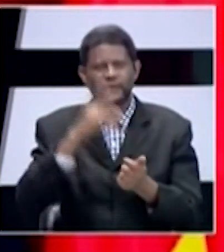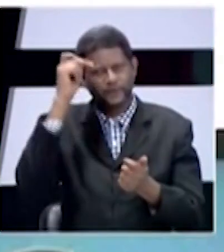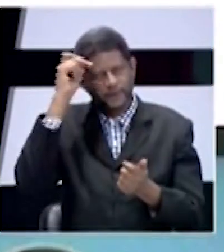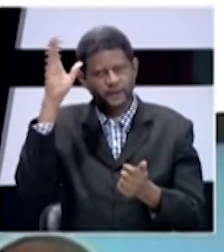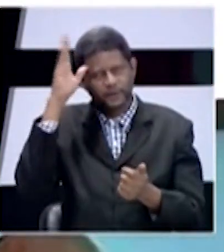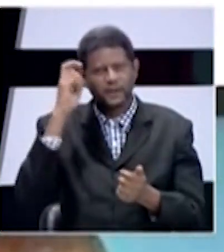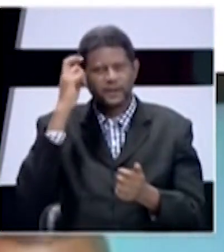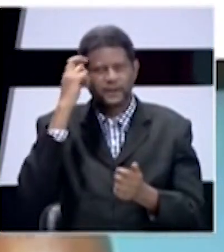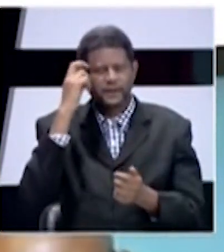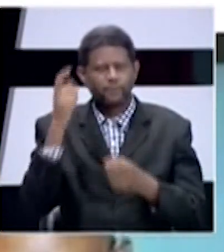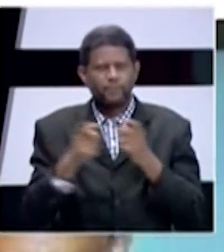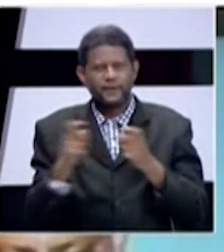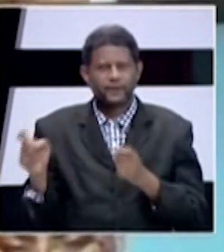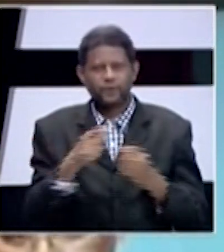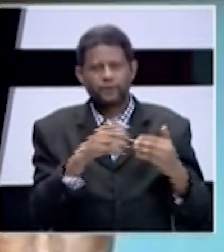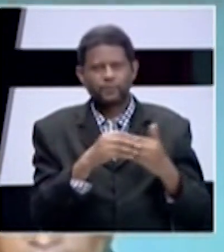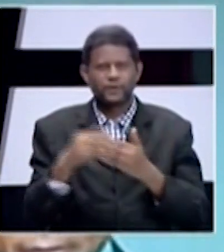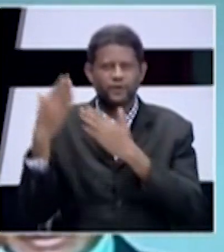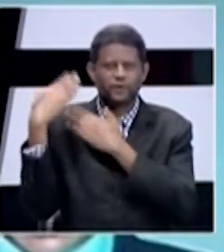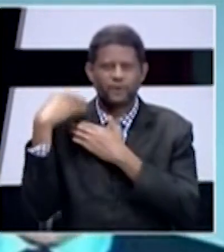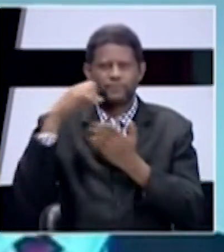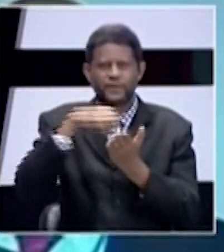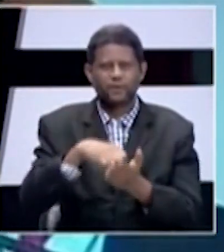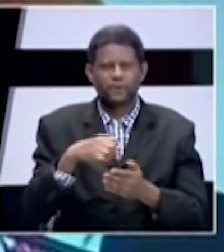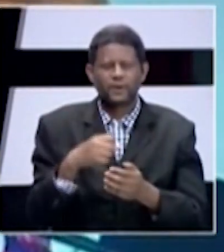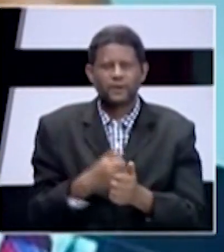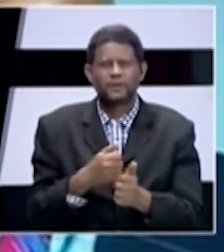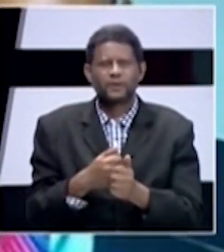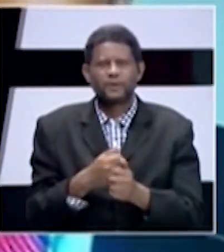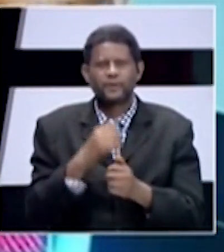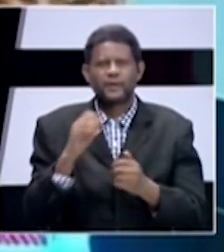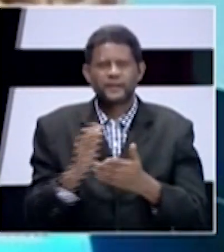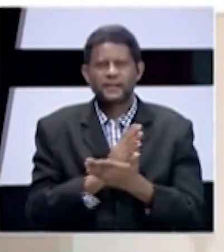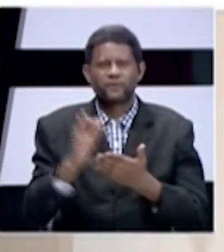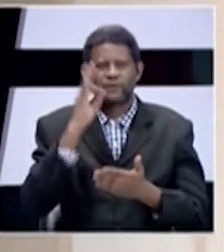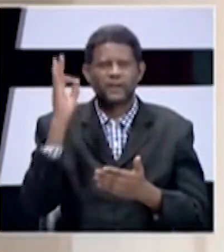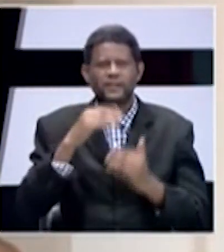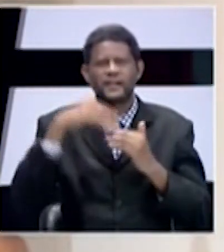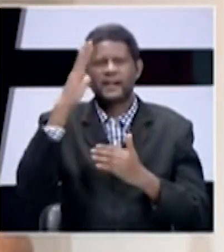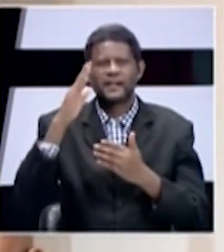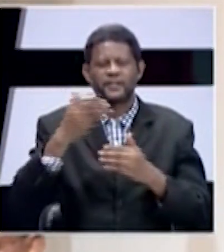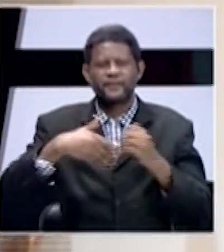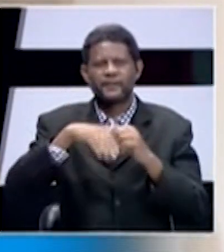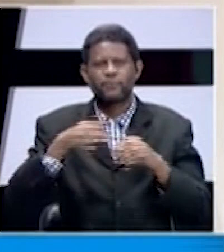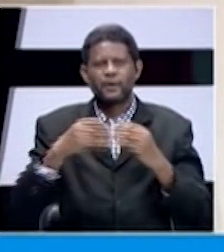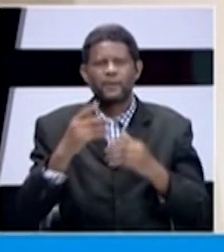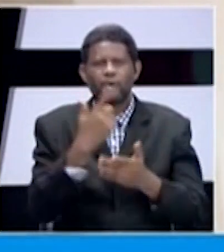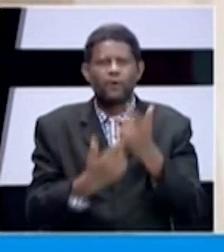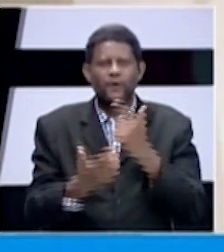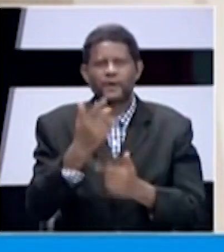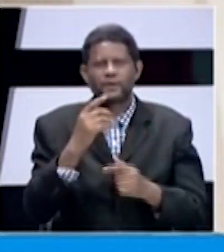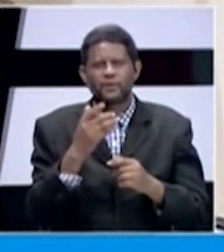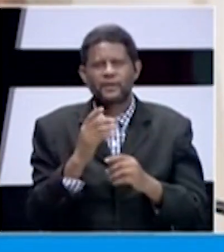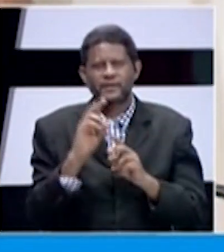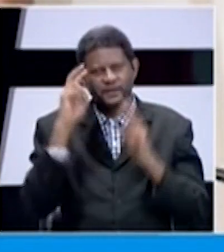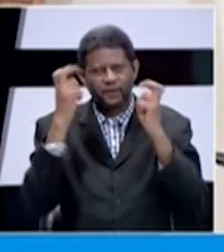ሚካኤል ርእሰ ምሕዳር ኮይኖም ክመርሑ ሽመት ምፅዳቅ ስዒቡ ነጠፍቲ ማሕበራዊ ሚድያ ልዑል ሽፋን ብምሃብ መዛተይ ዛዕባ ገይሮም ኣለዉ